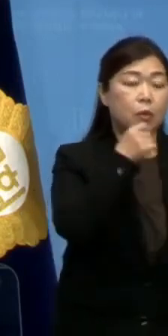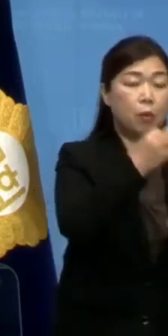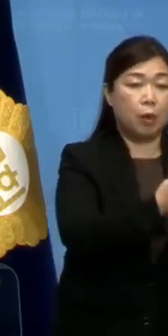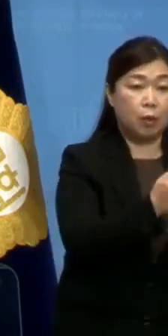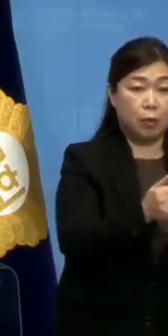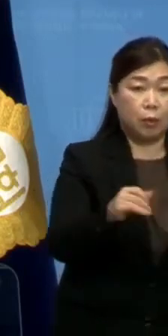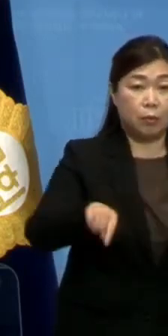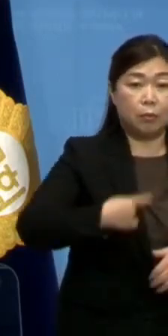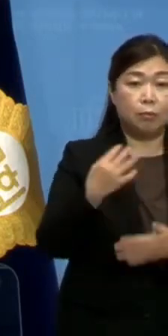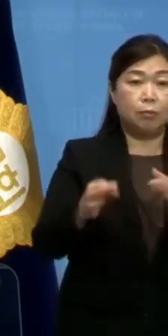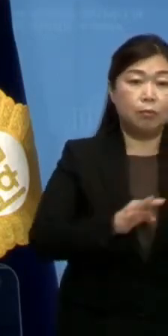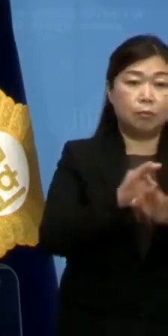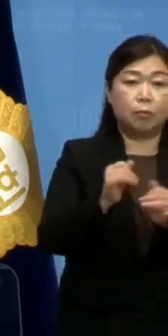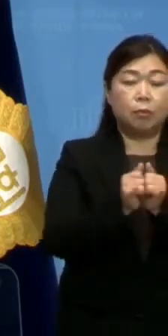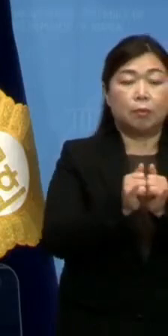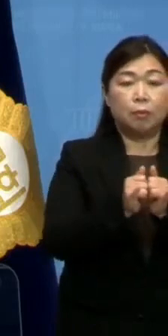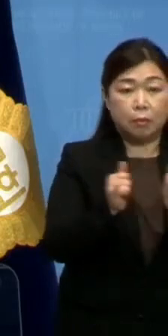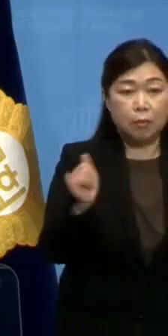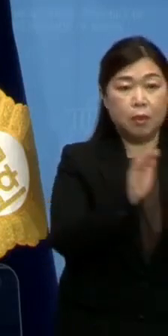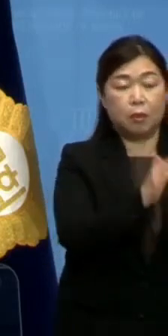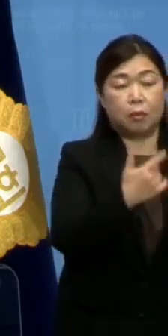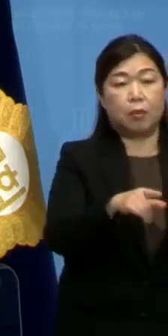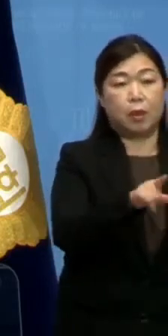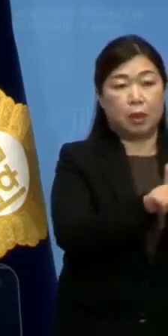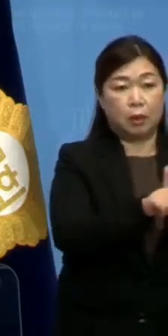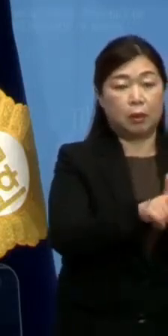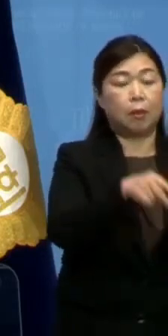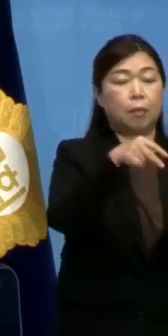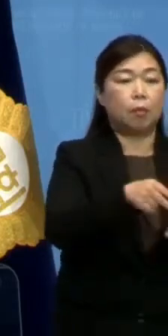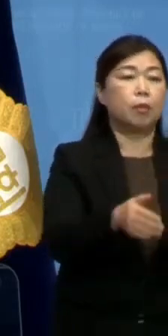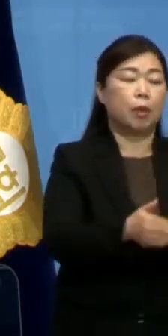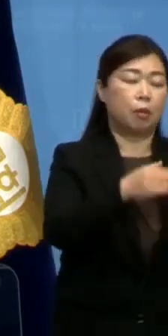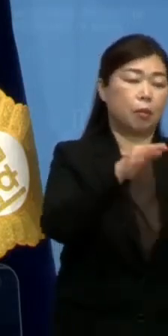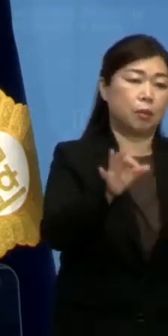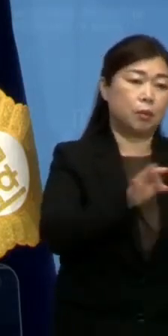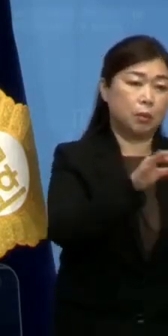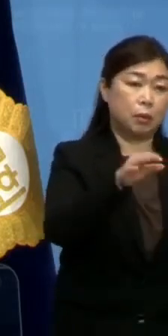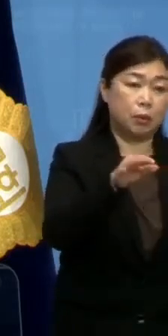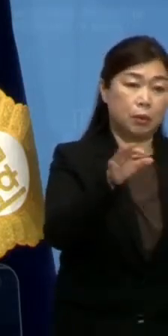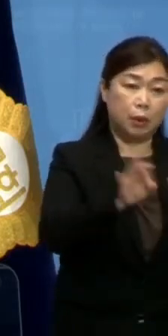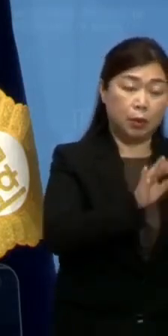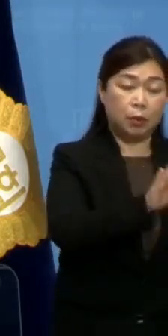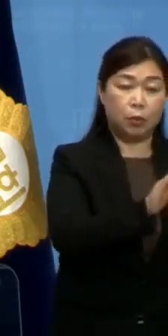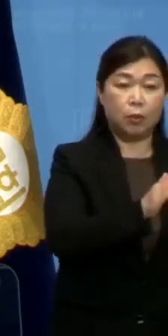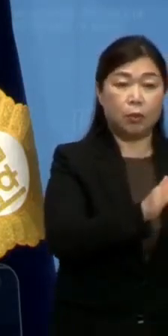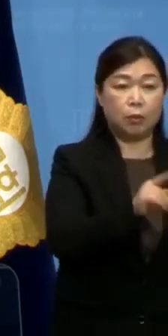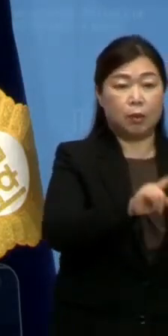위한 입법과 재정 지원 논의를 촉구해 왔습니다.